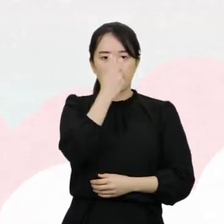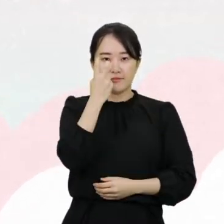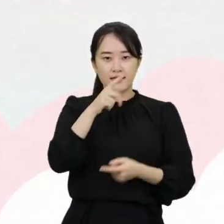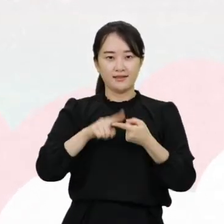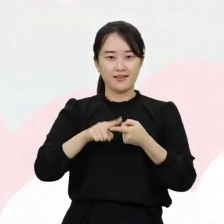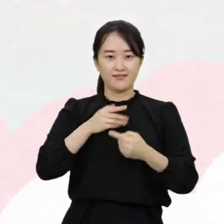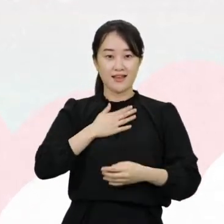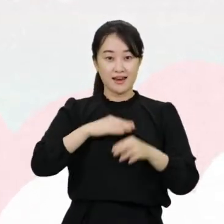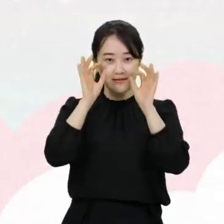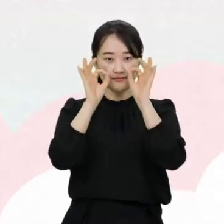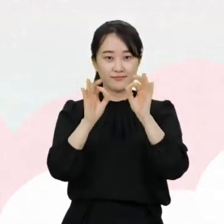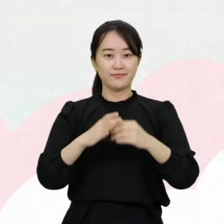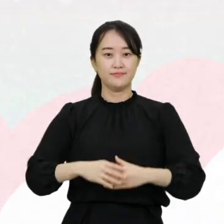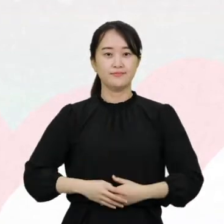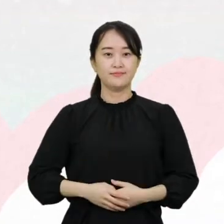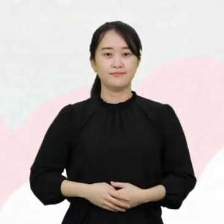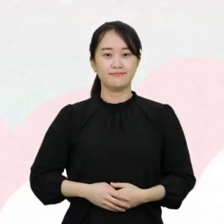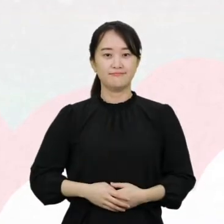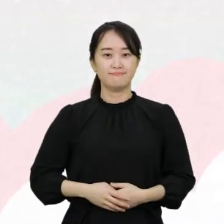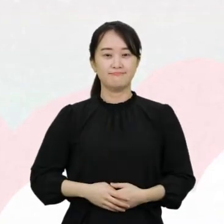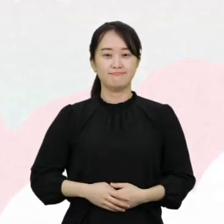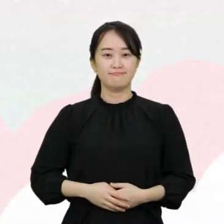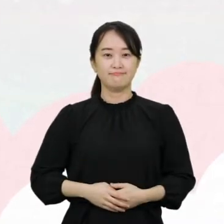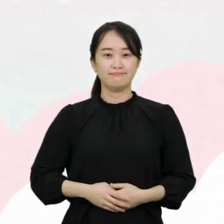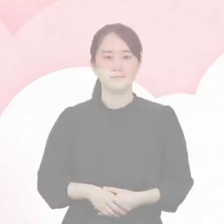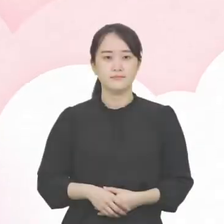대해 알아보겠습니다.